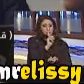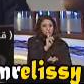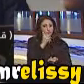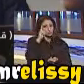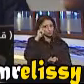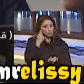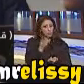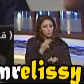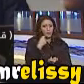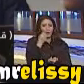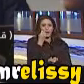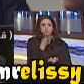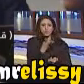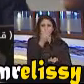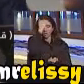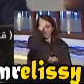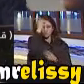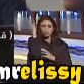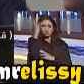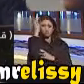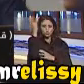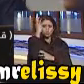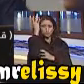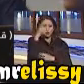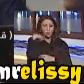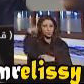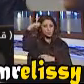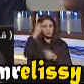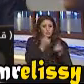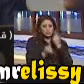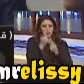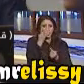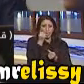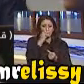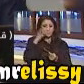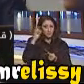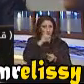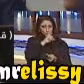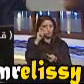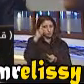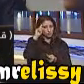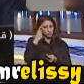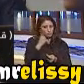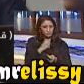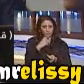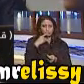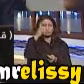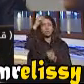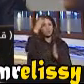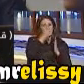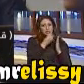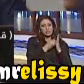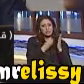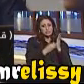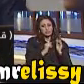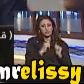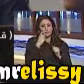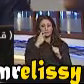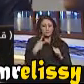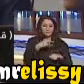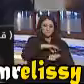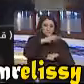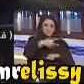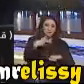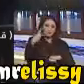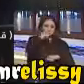وعندنا 45,000 موظف تشجير في وزارة الزراعة بياخد 40 جنيه في الشهر, يبقى حسبي الله ونعم الوكيل. نلتقي بعد الفاصل.